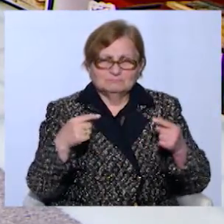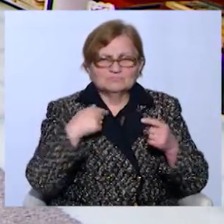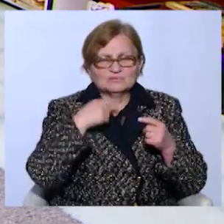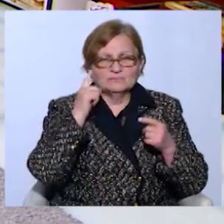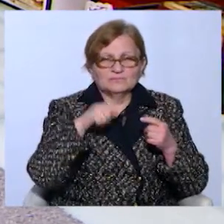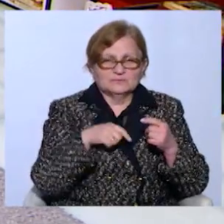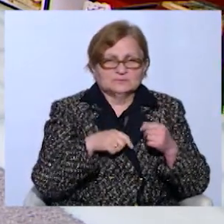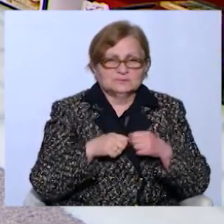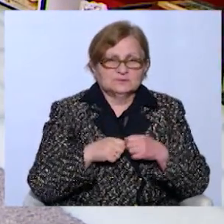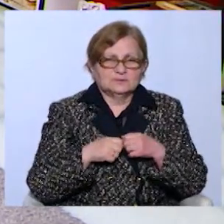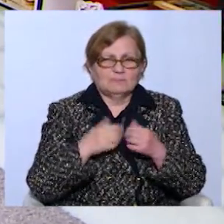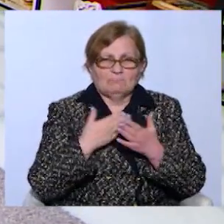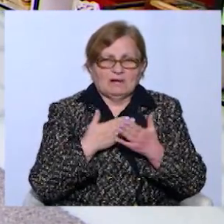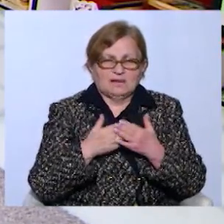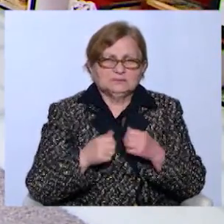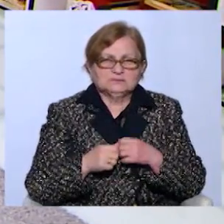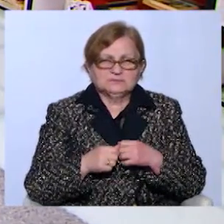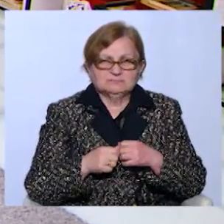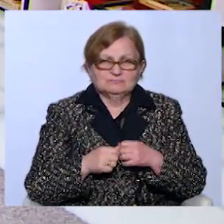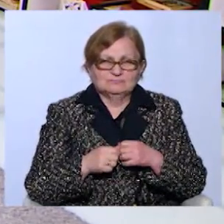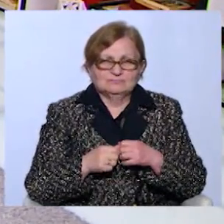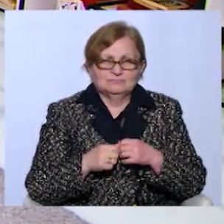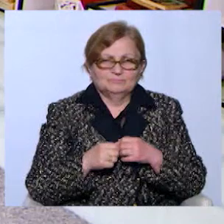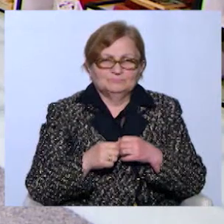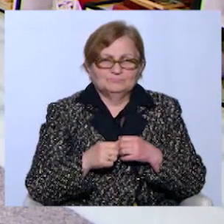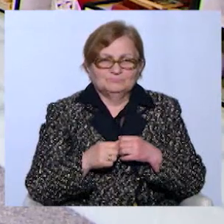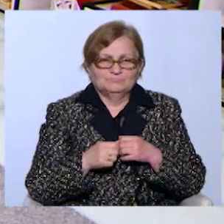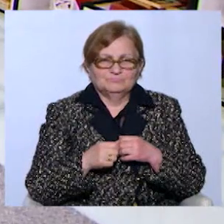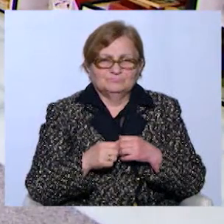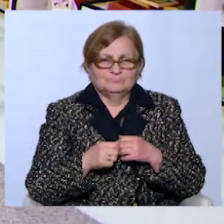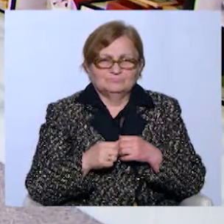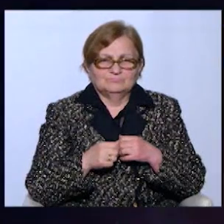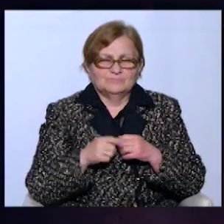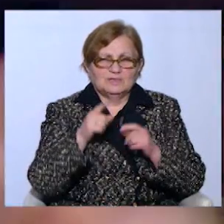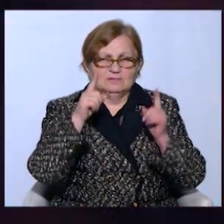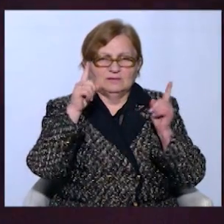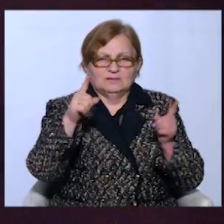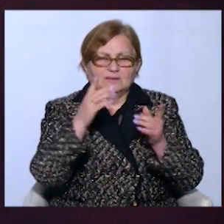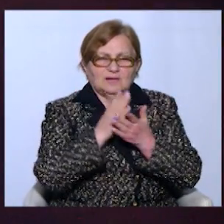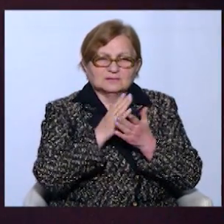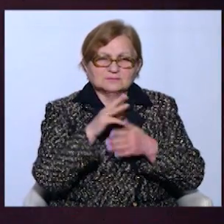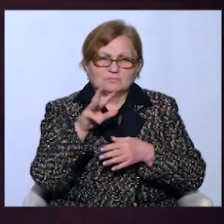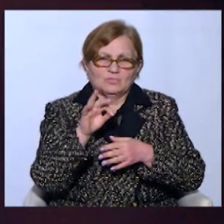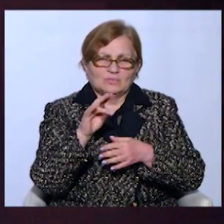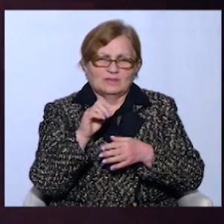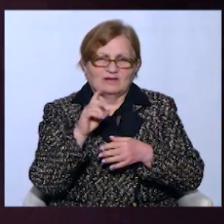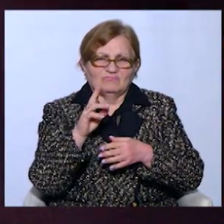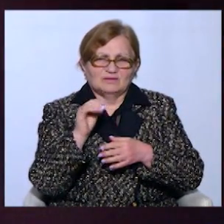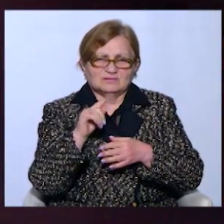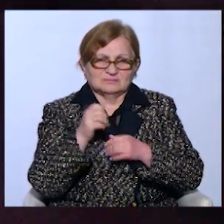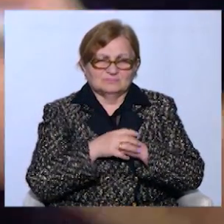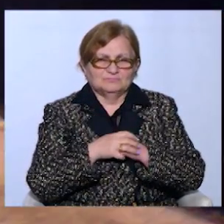ვიცით მაგალითად რომ ეს არის მონაკვეთი. ვიცით ასევე რომ